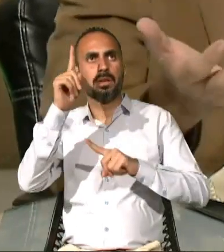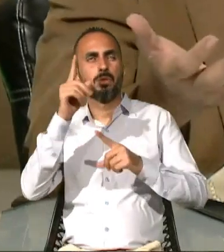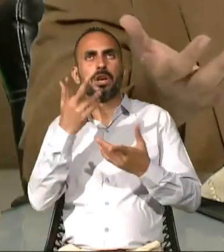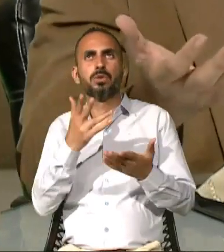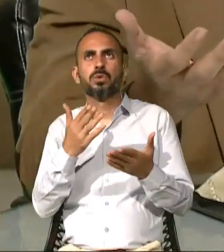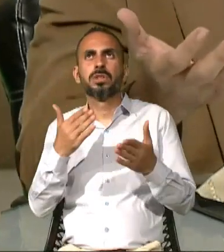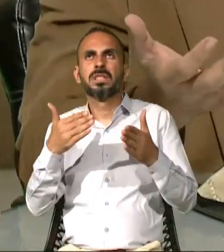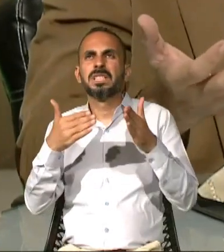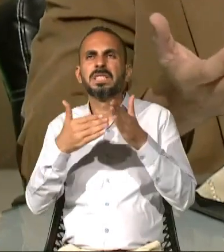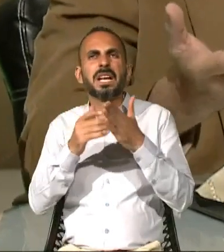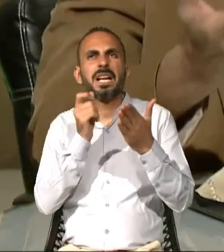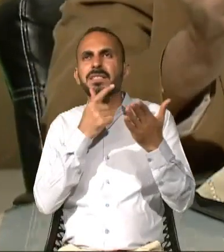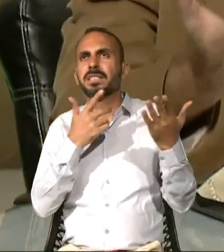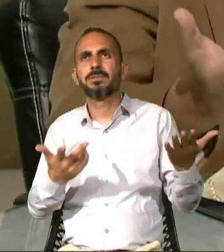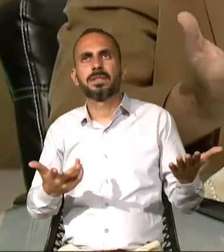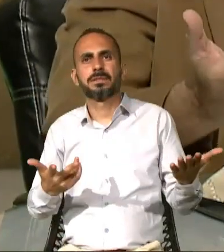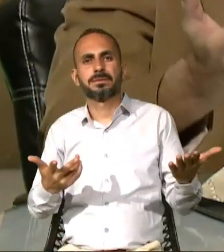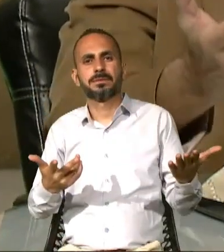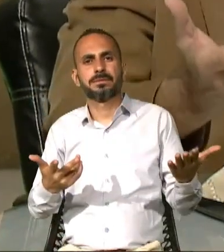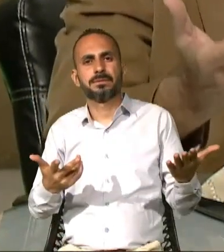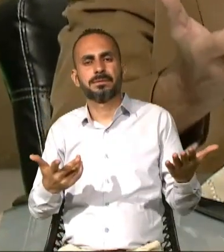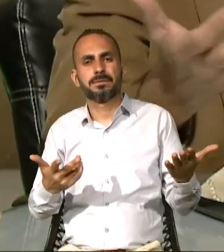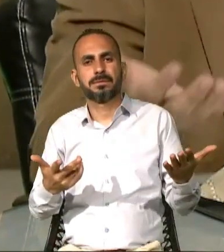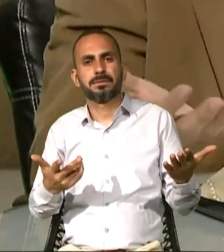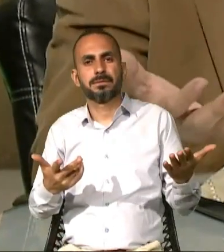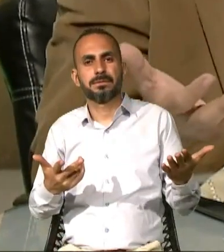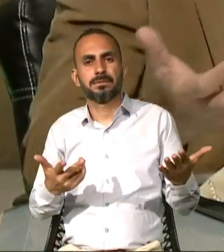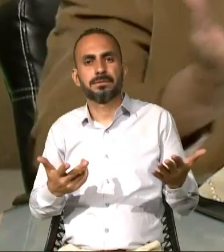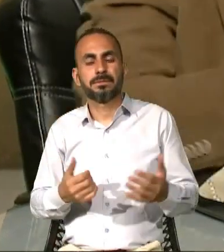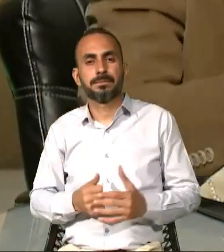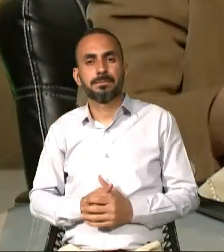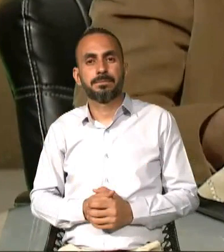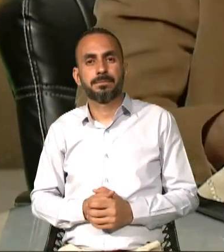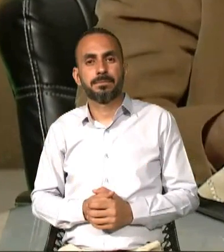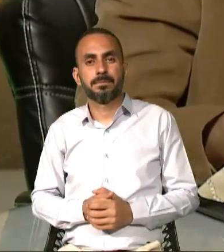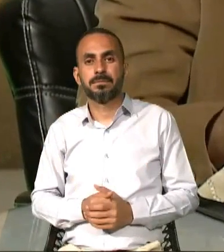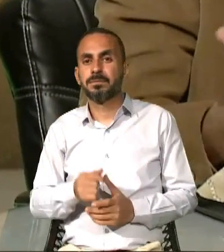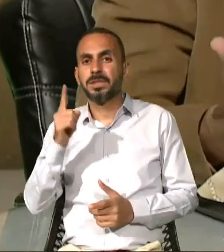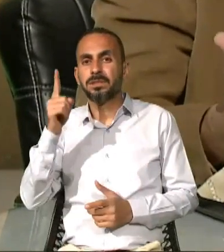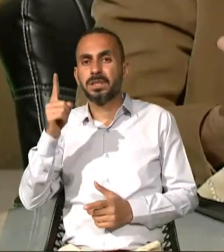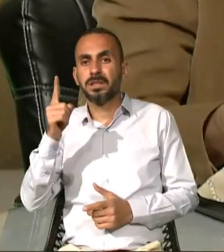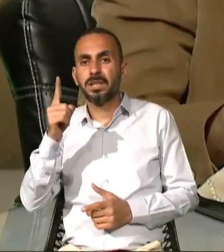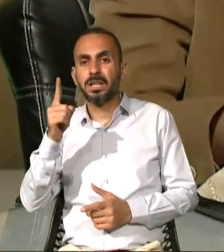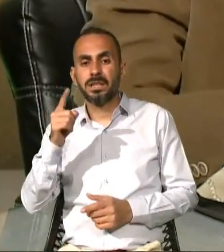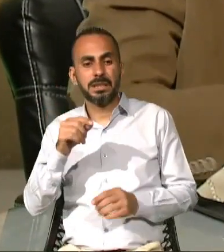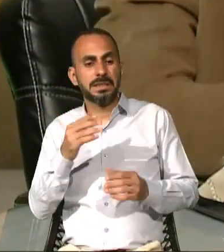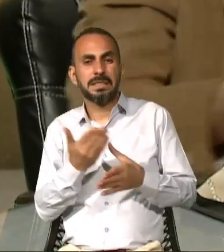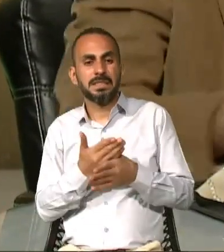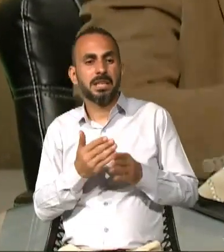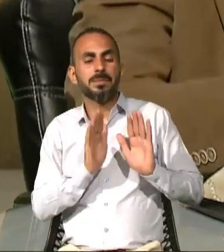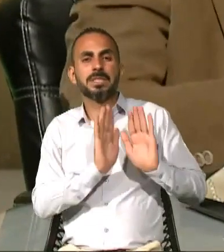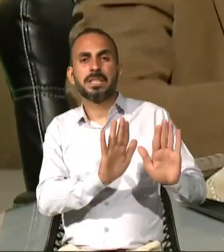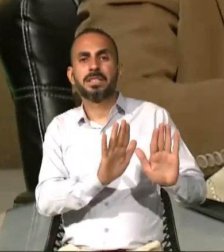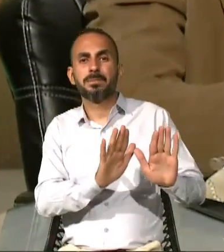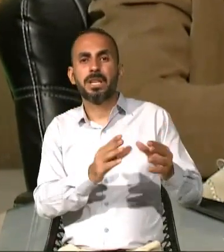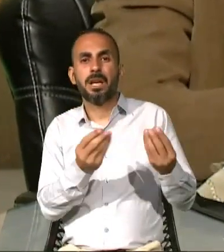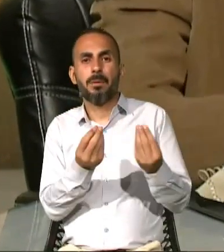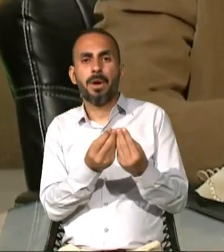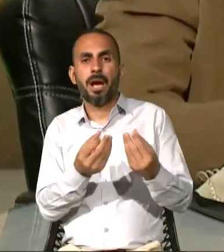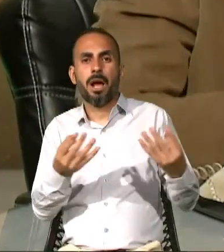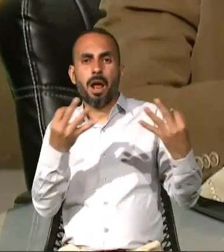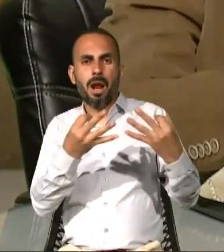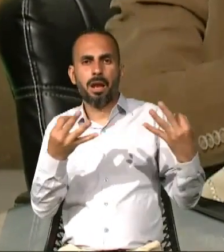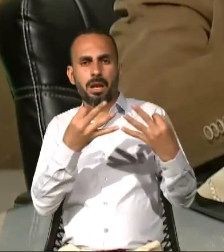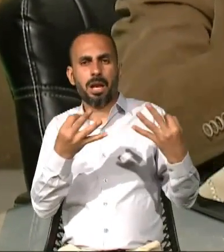وإنت إله ما بتقدرش وما بتعرفش تنظر الجور، طب ليه سايبنا في إيدين الكلدانيين؟ بلغة بسيطة مش عايز أقول